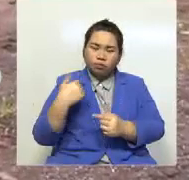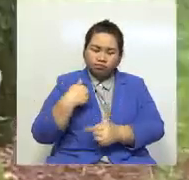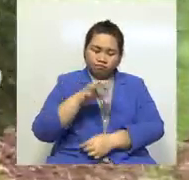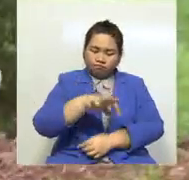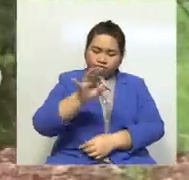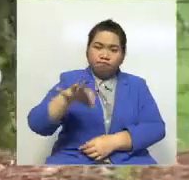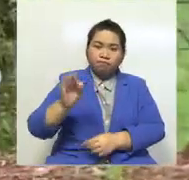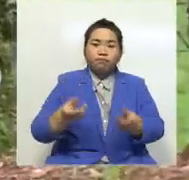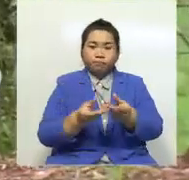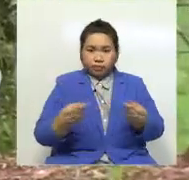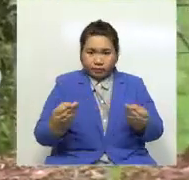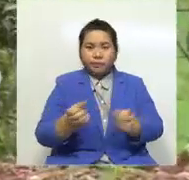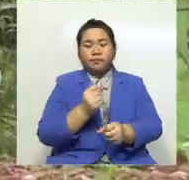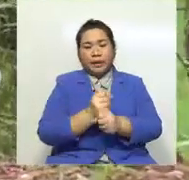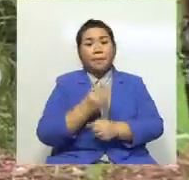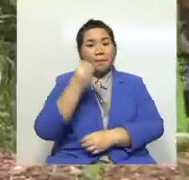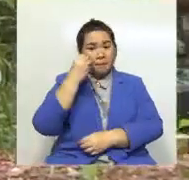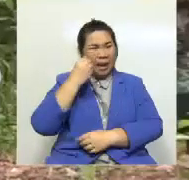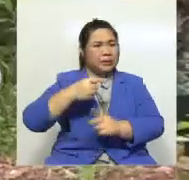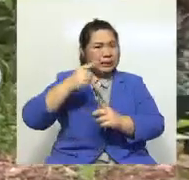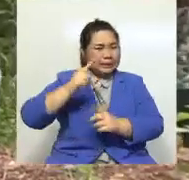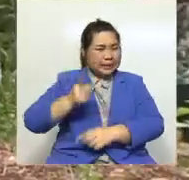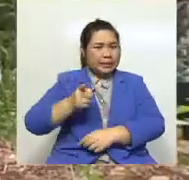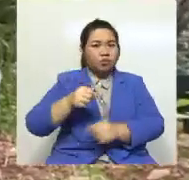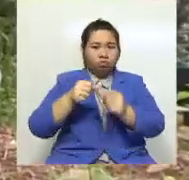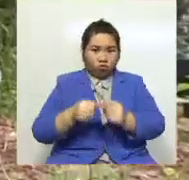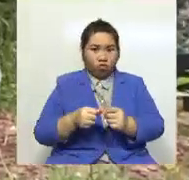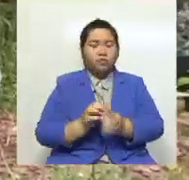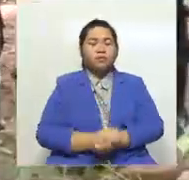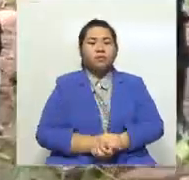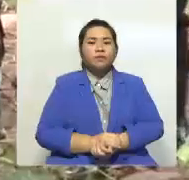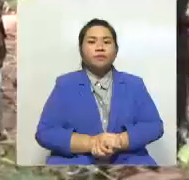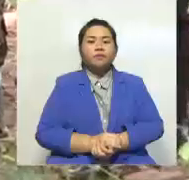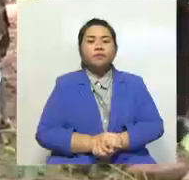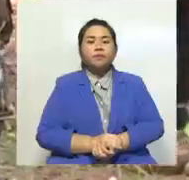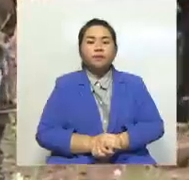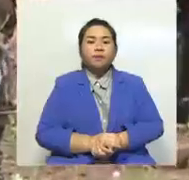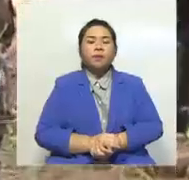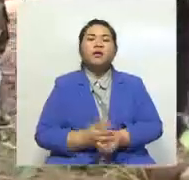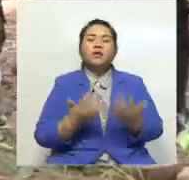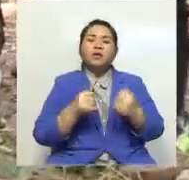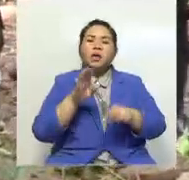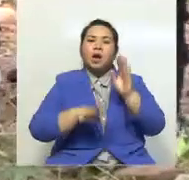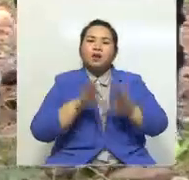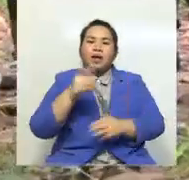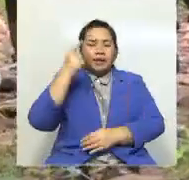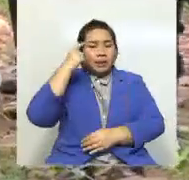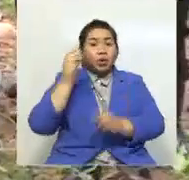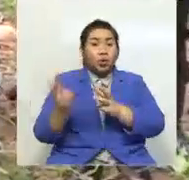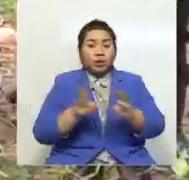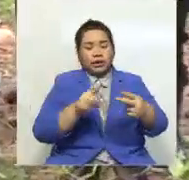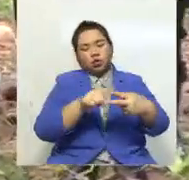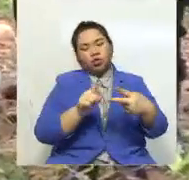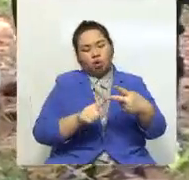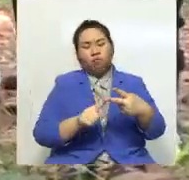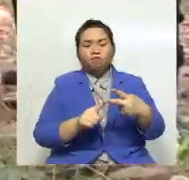นที่สร้างหมู่บ้านแบบถาวรให้กับผู้ประสบภัยนะคะซึ่งตอนนี้ก็มีออกมาประมาณ2แนวทางค่ะก็คืออา